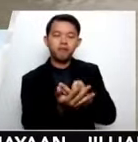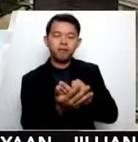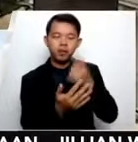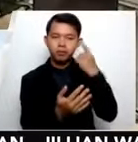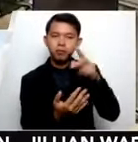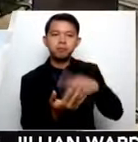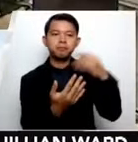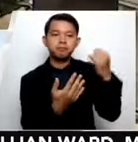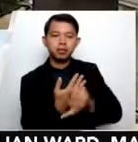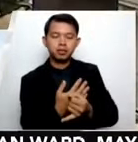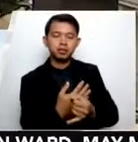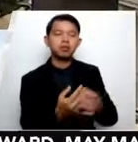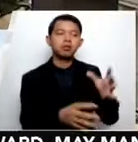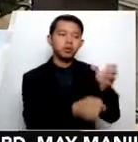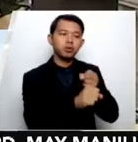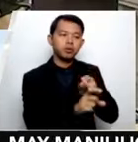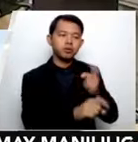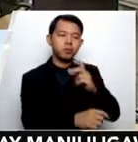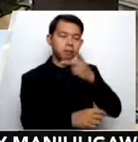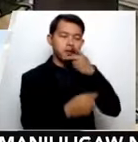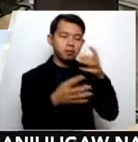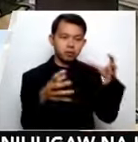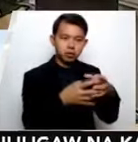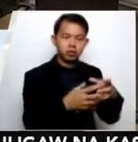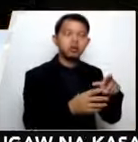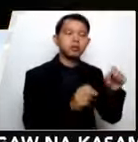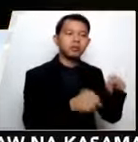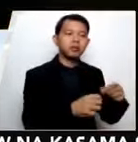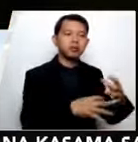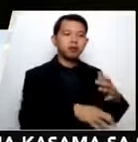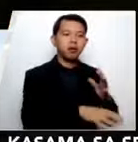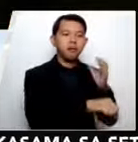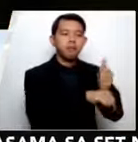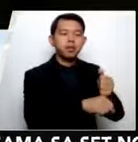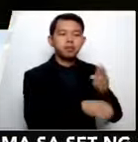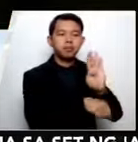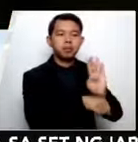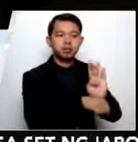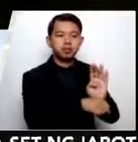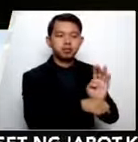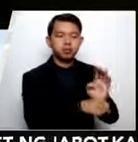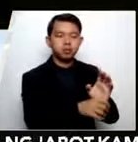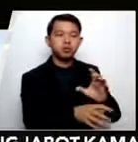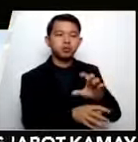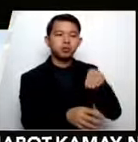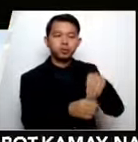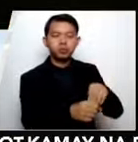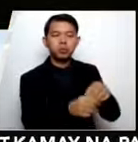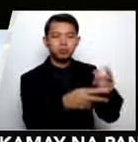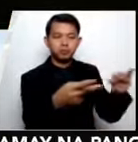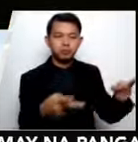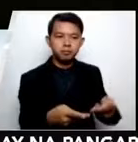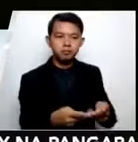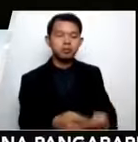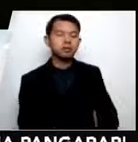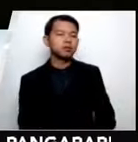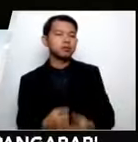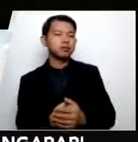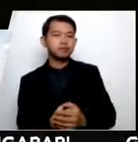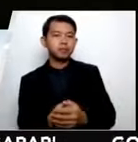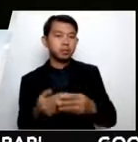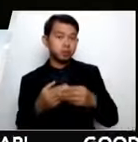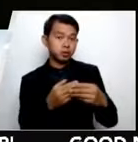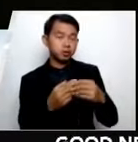na magtatayo ng mga negosyo sa kahabaan nito. Si First Lady Liza Araneta Marcos daw ang nangunguna